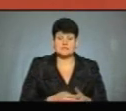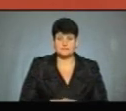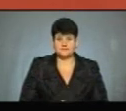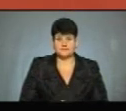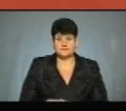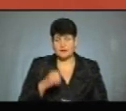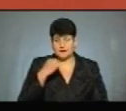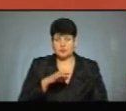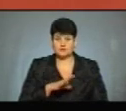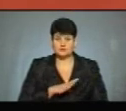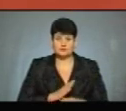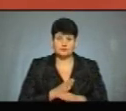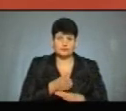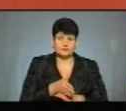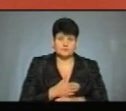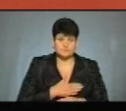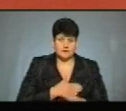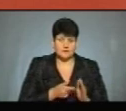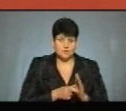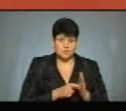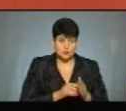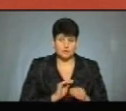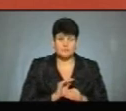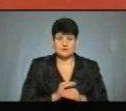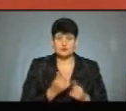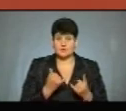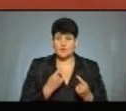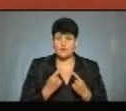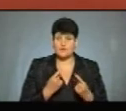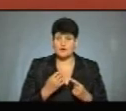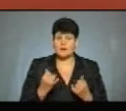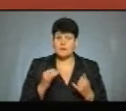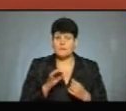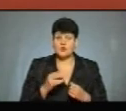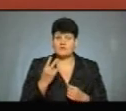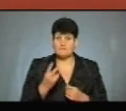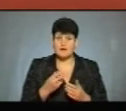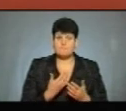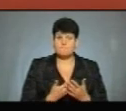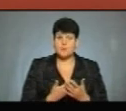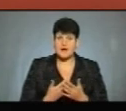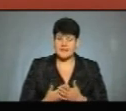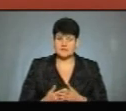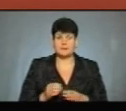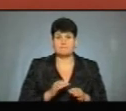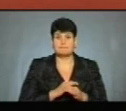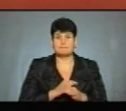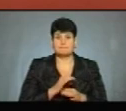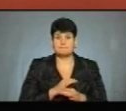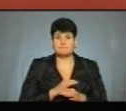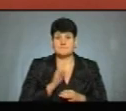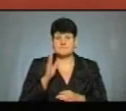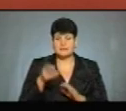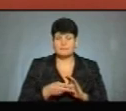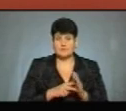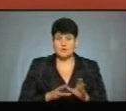Я вам дякую, що були гостем нашої студії. Додам, що ми сьогодні говорили про два проекти перспективного плану об'єднання громад.